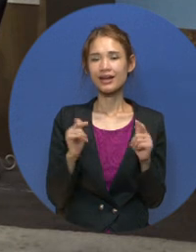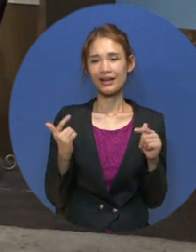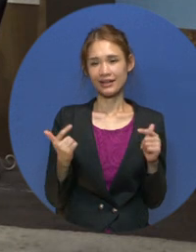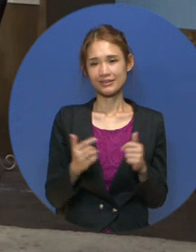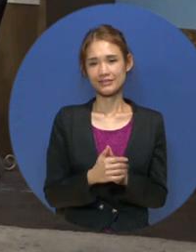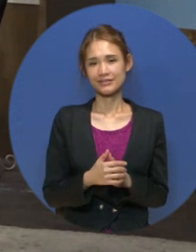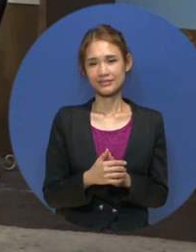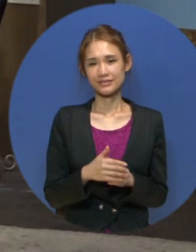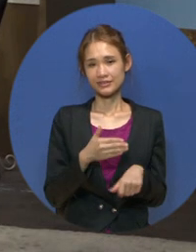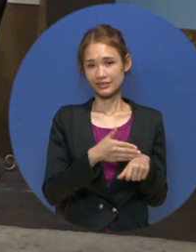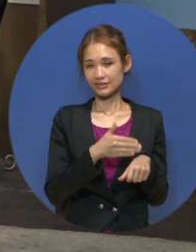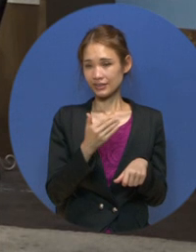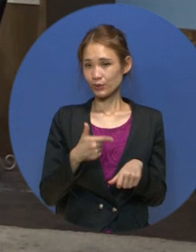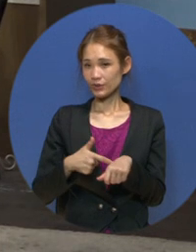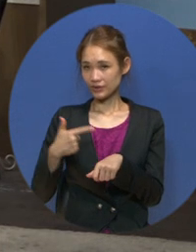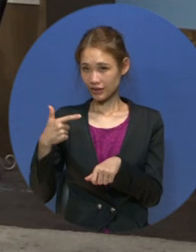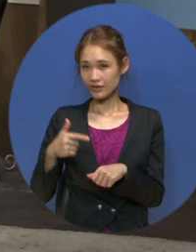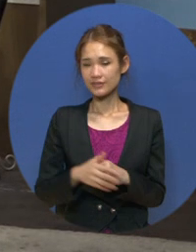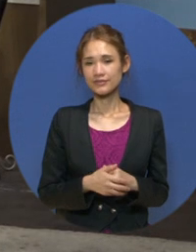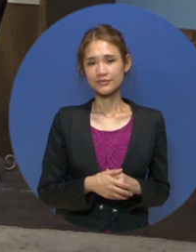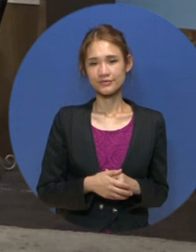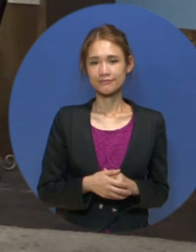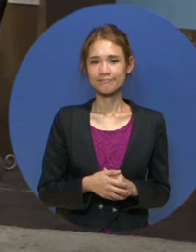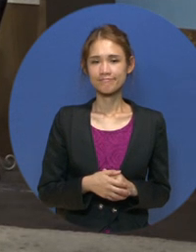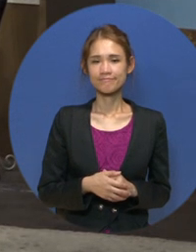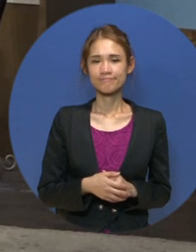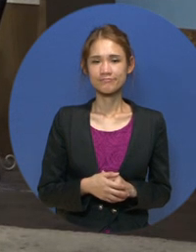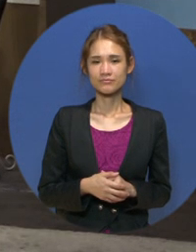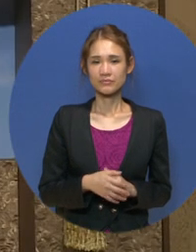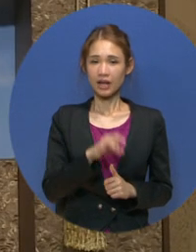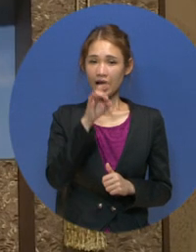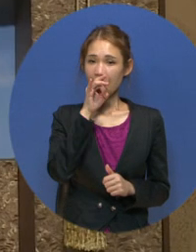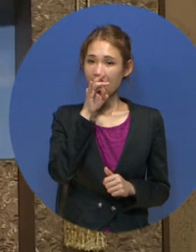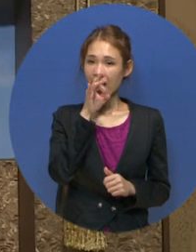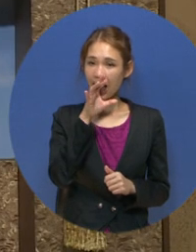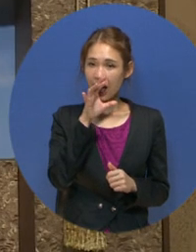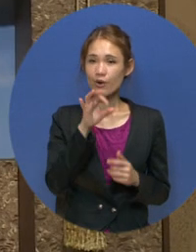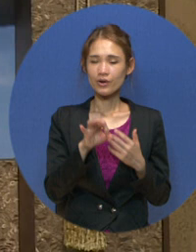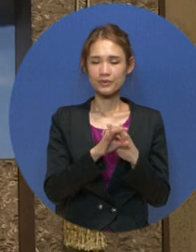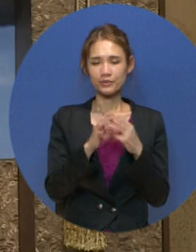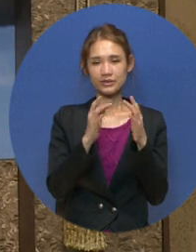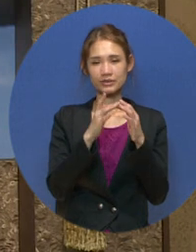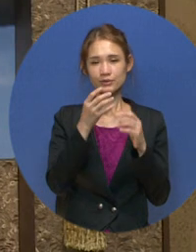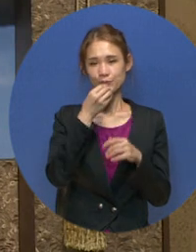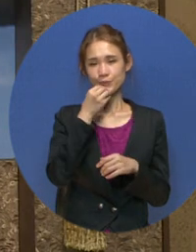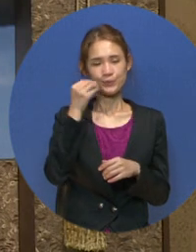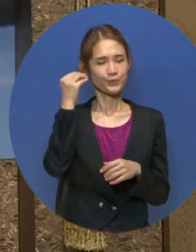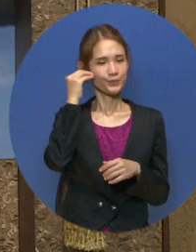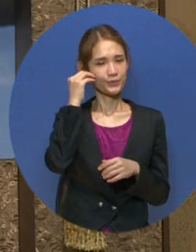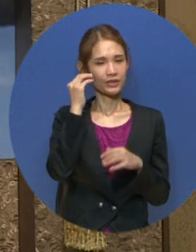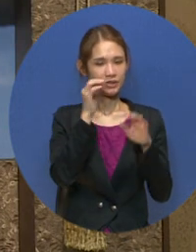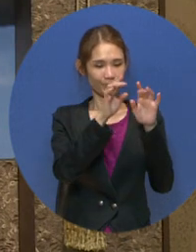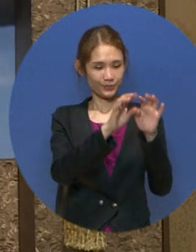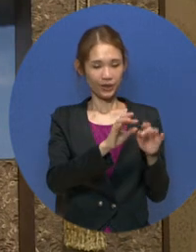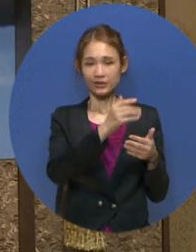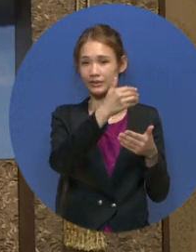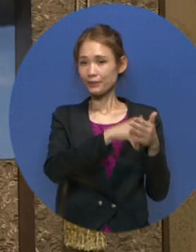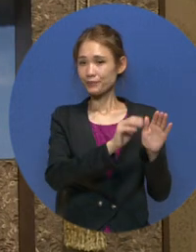예, 9시부터 6시까지. 네, 있고요. 또 안 될 경우에는 저희 홈페이지를 통해서 네. 메모를